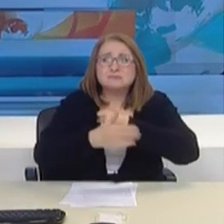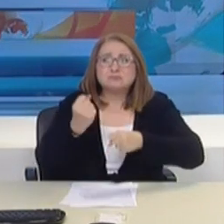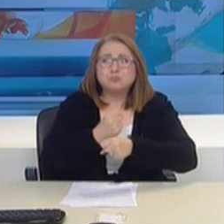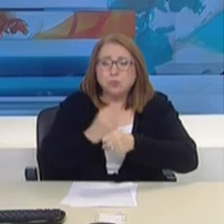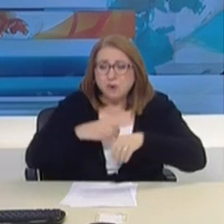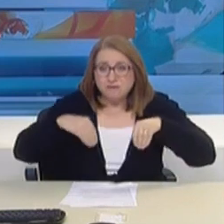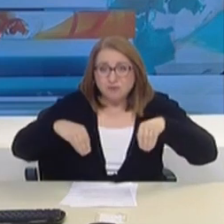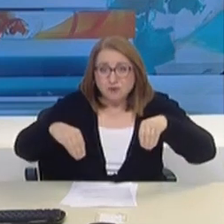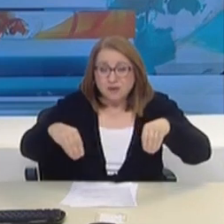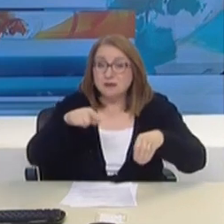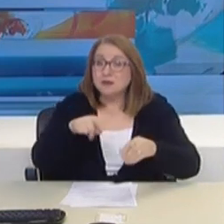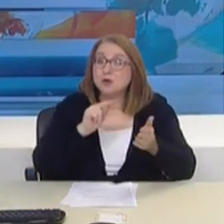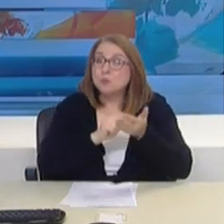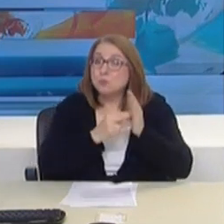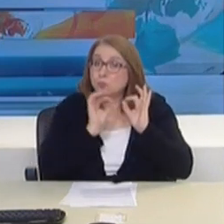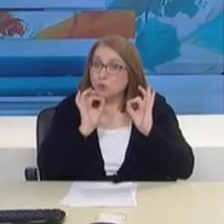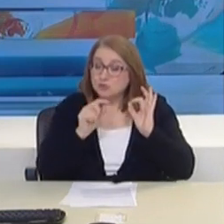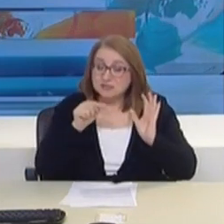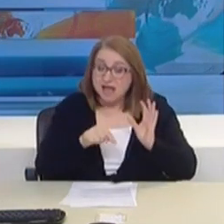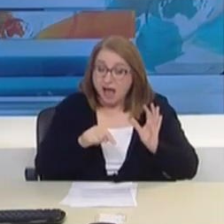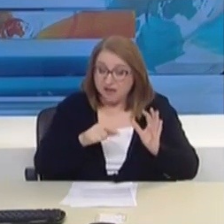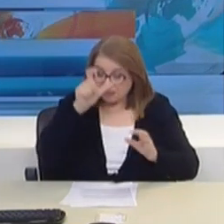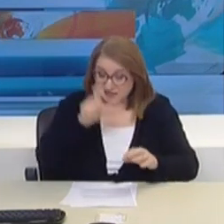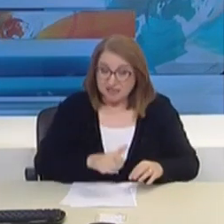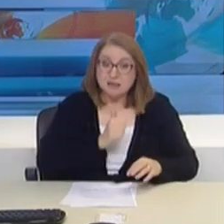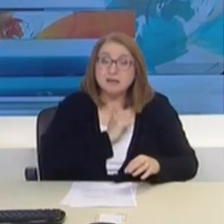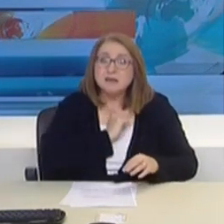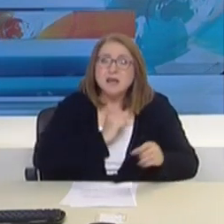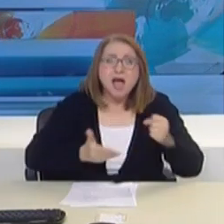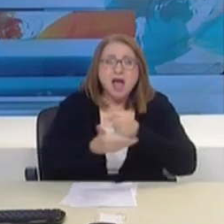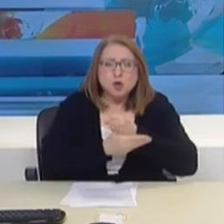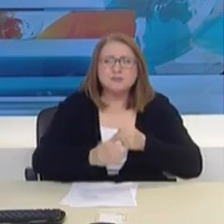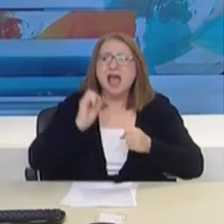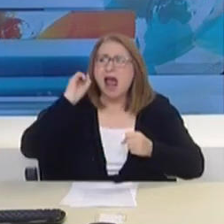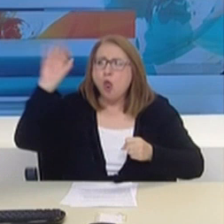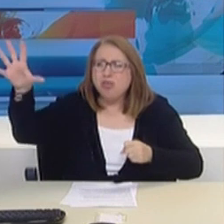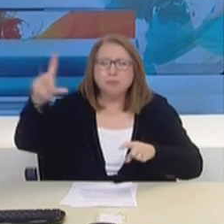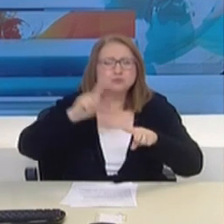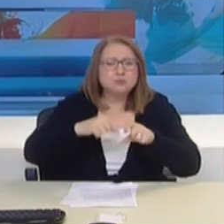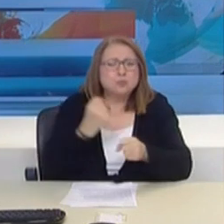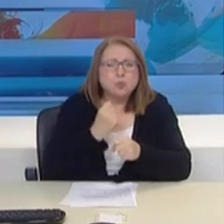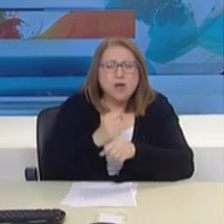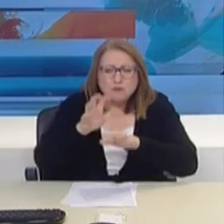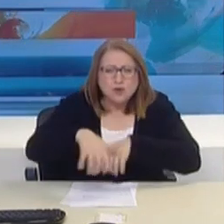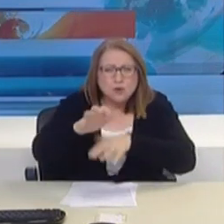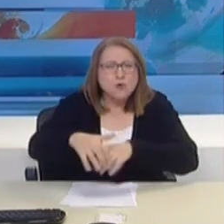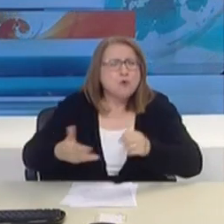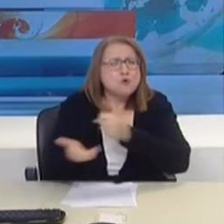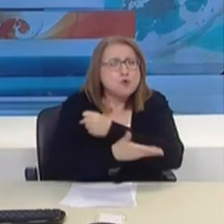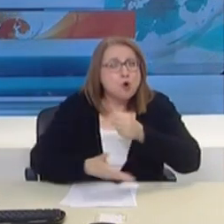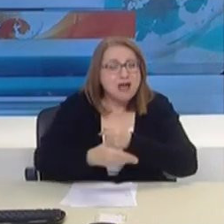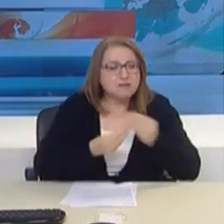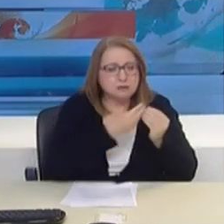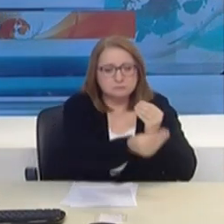και θέλω την προσοχή σε αυτό, σε όλους τους υπαλλήλους τους, ημεδαπούς ή αλλοδαπούς. Ο έλεγχος θα γίνεται επί